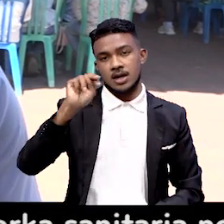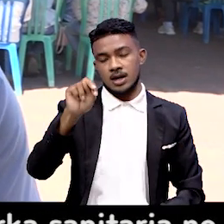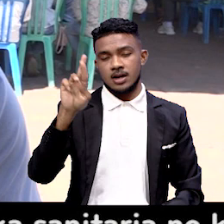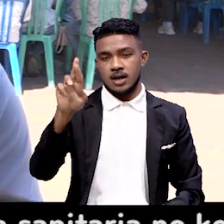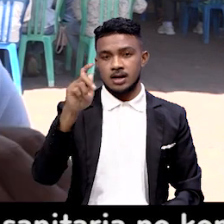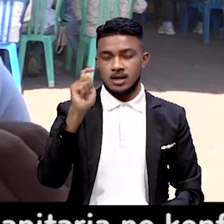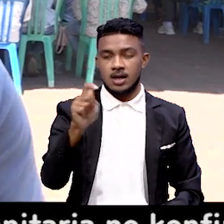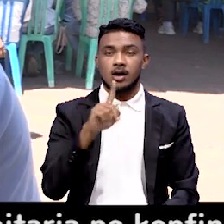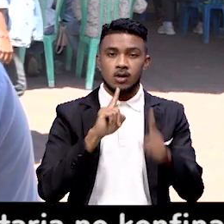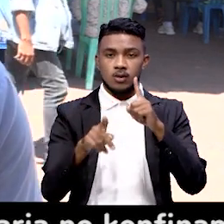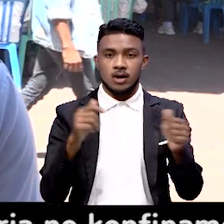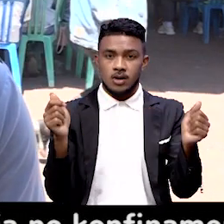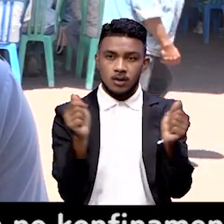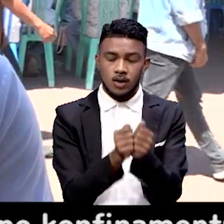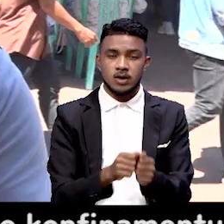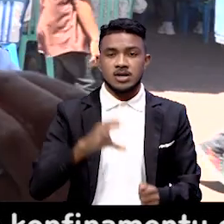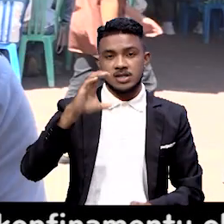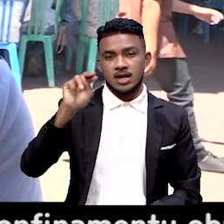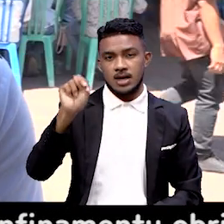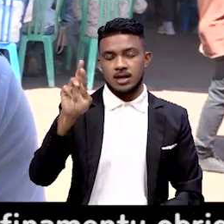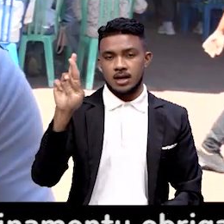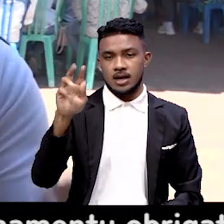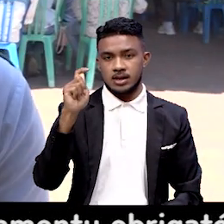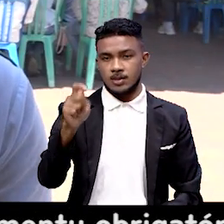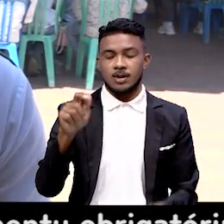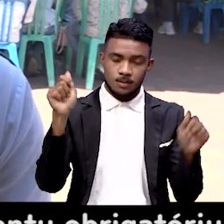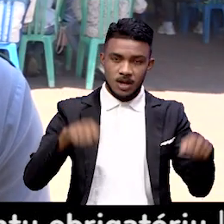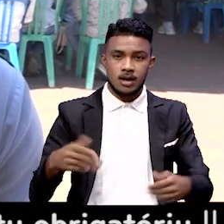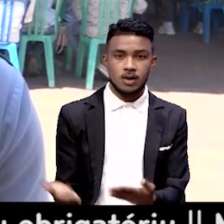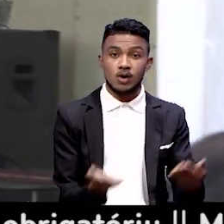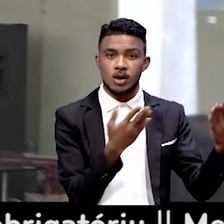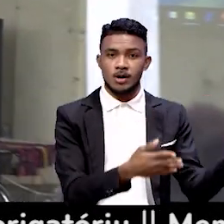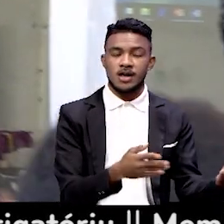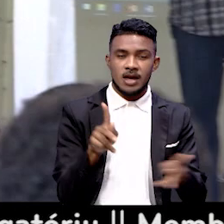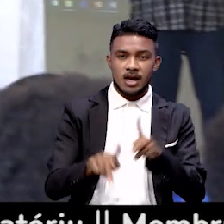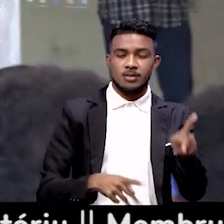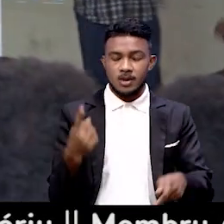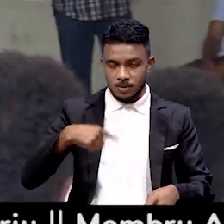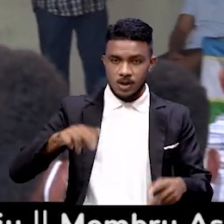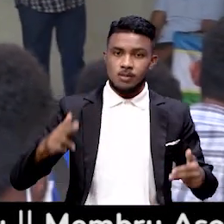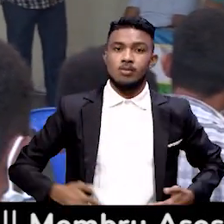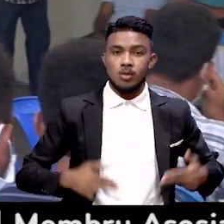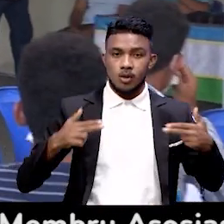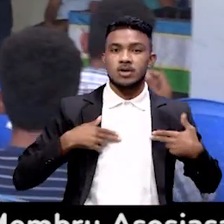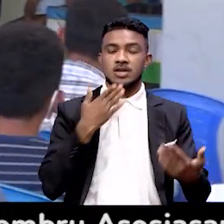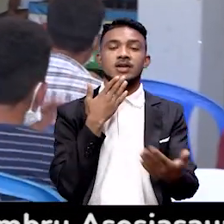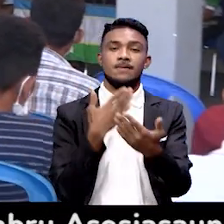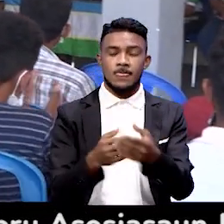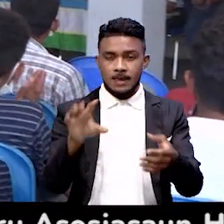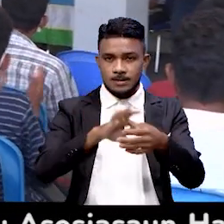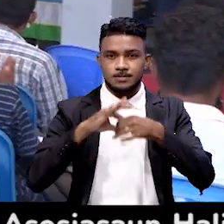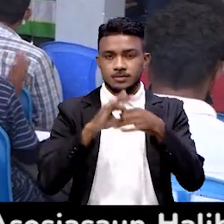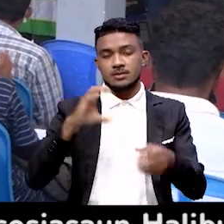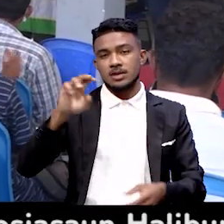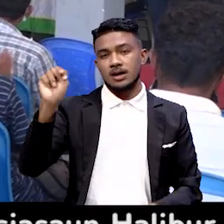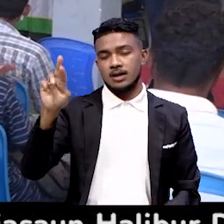dehan katak soho Senarte maka bele lori povu ba moris dia. Ia okazion ne struktura OZP Senarte